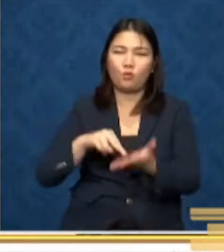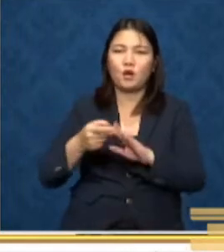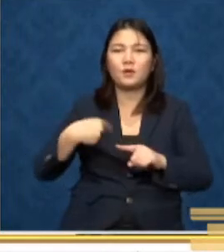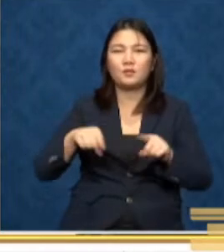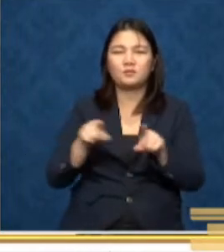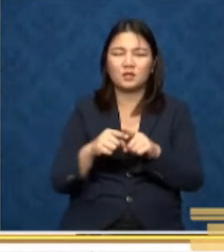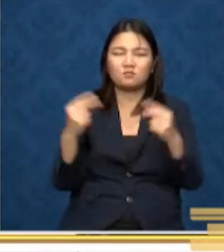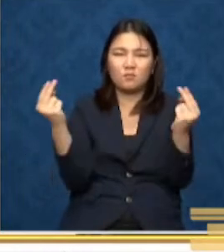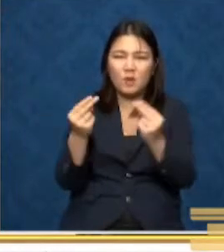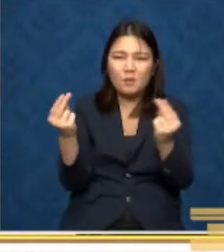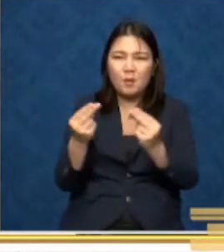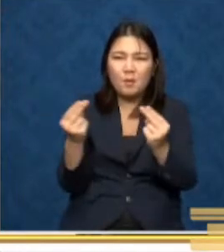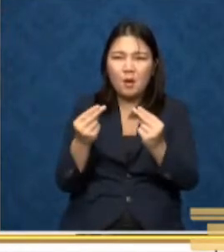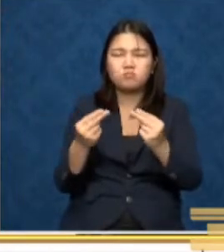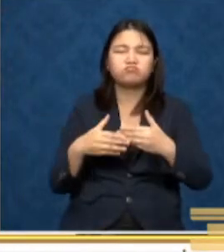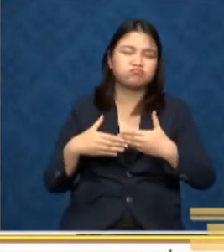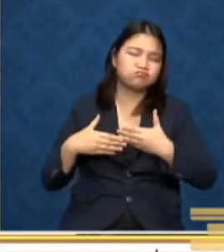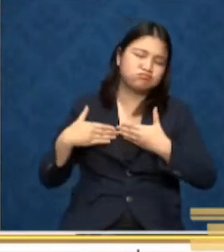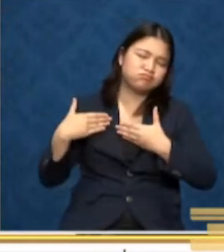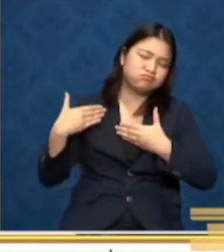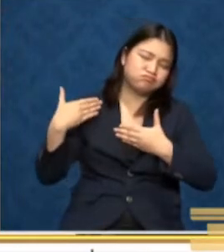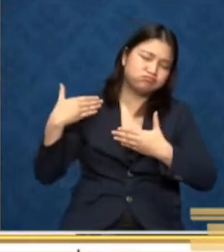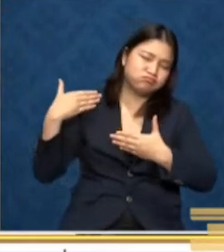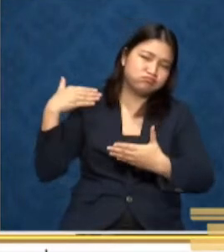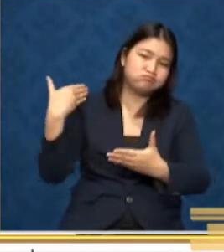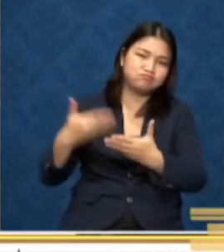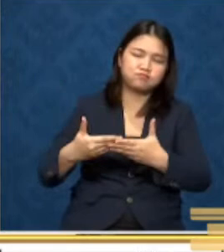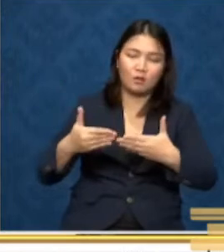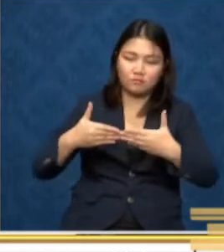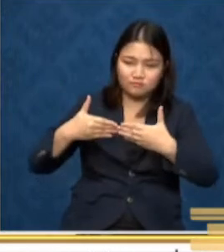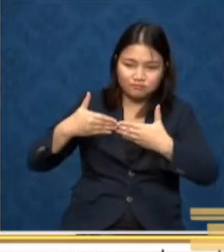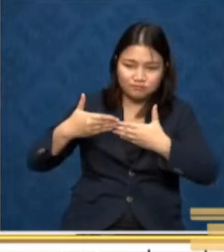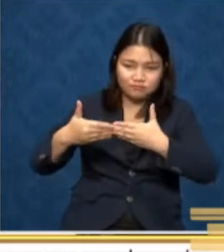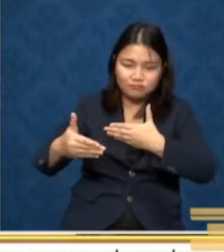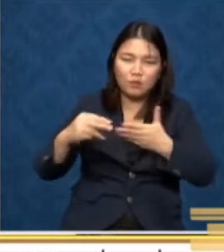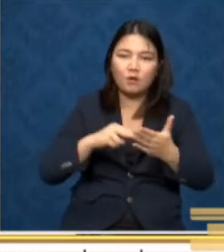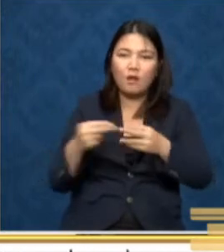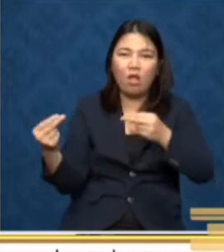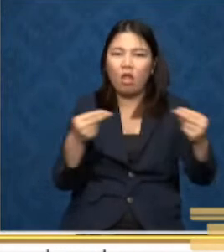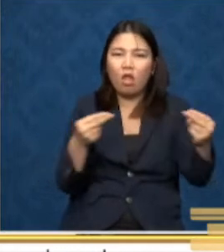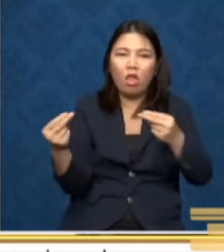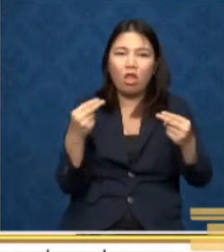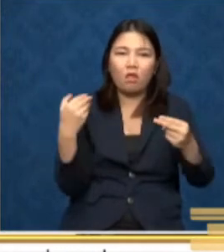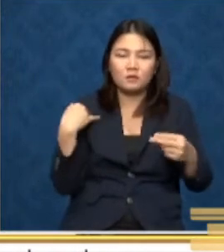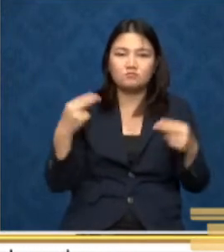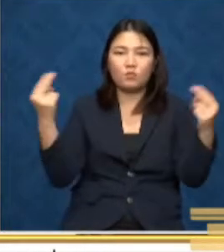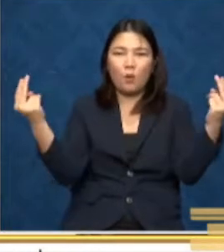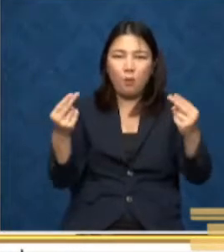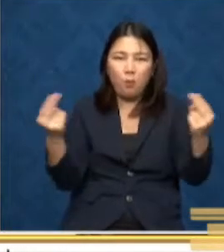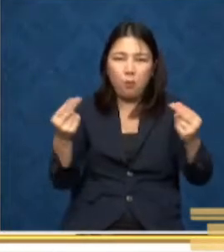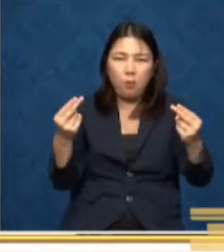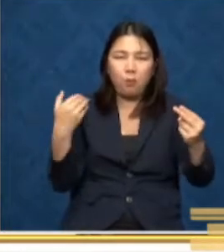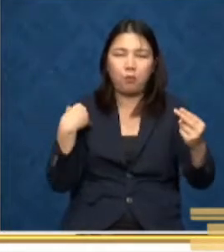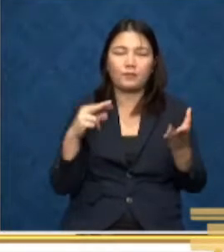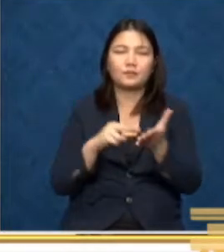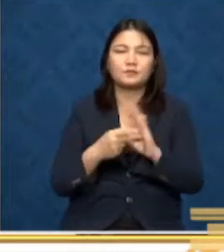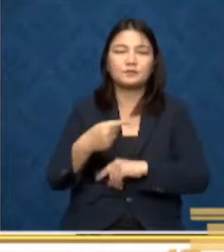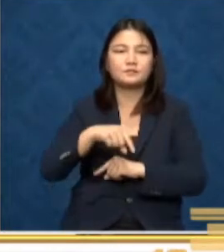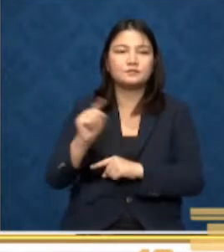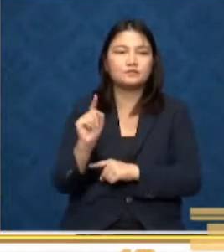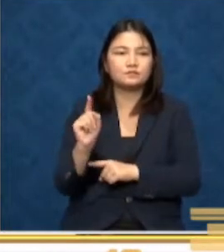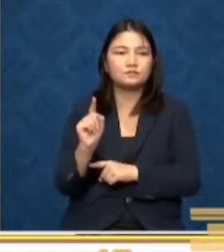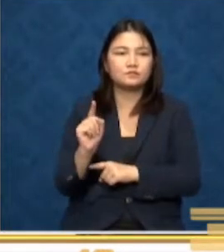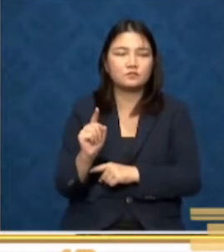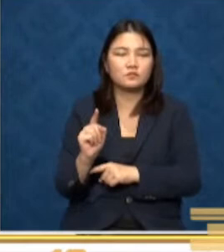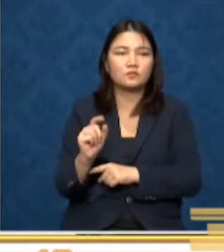ามก็ยังเป็นไปอย่างต่อเนื่องที่มีการโจมตีจากทั้ง2ฝ่ายนะคะจากผู้ติดอาวุธนะคะจากฝั่งที่เป็นฝั่